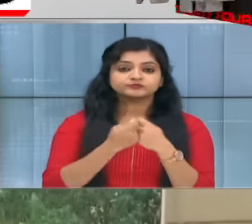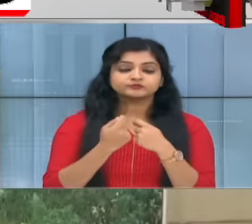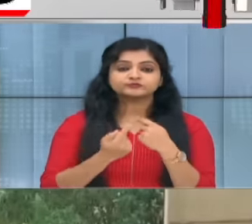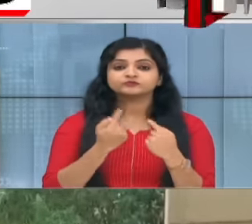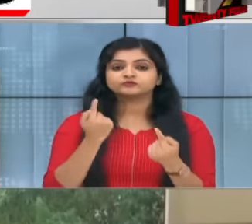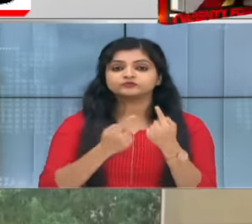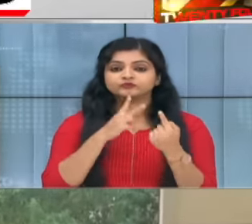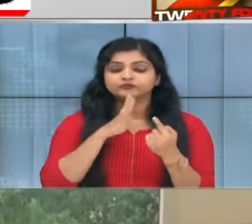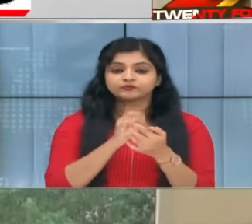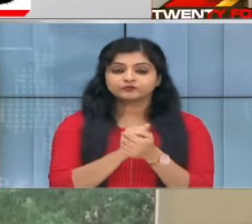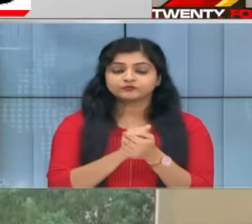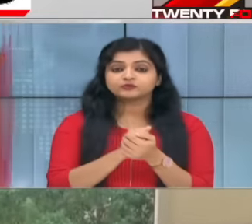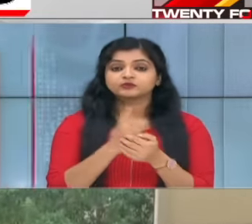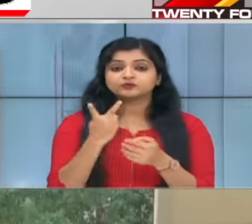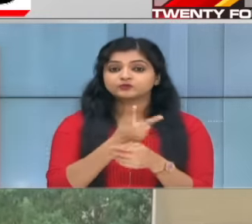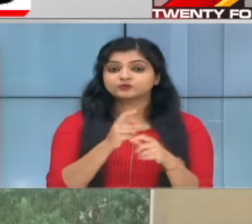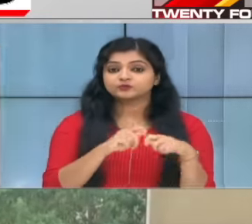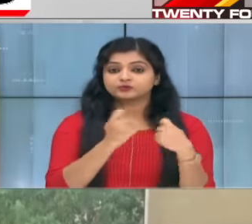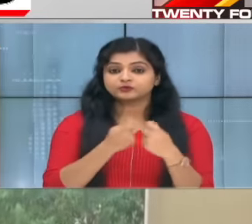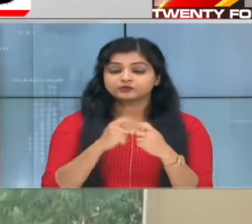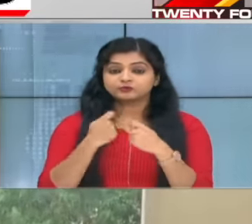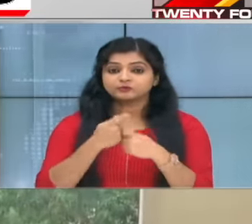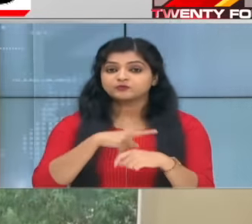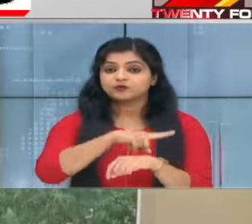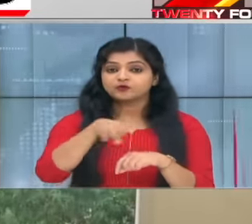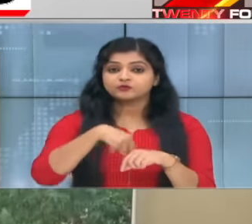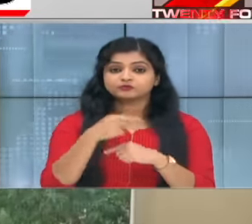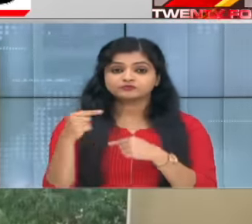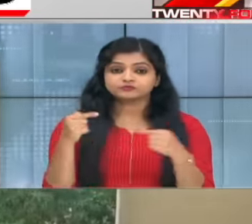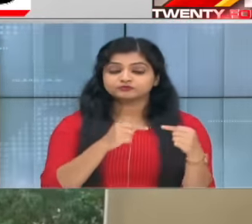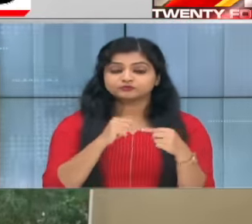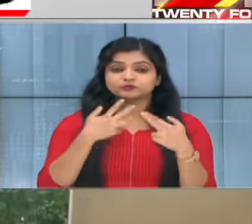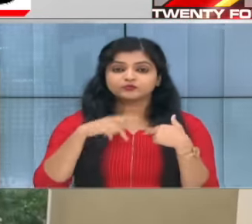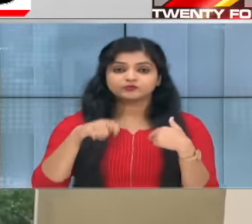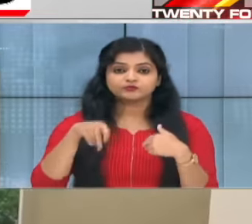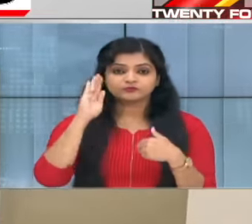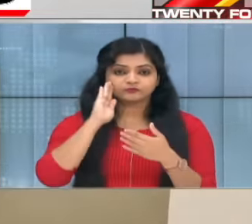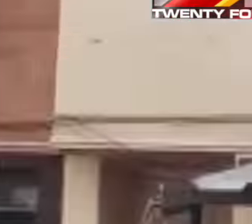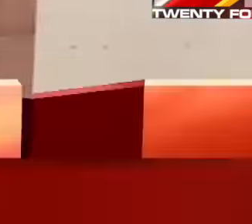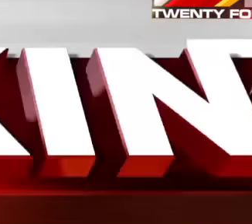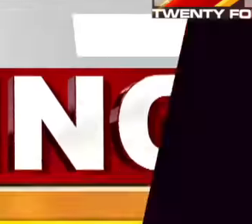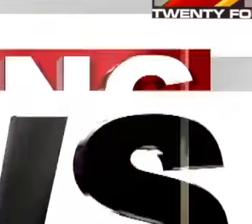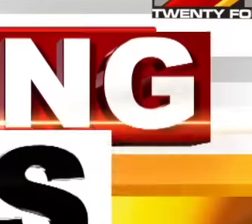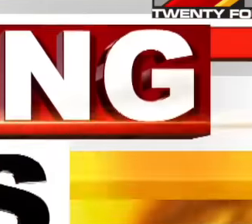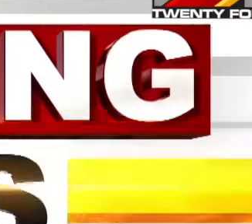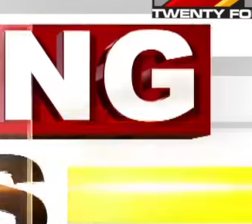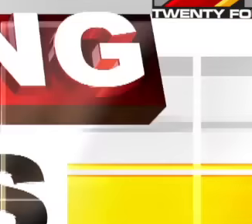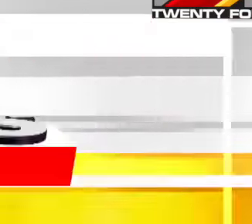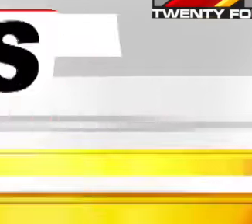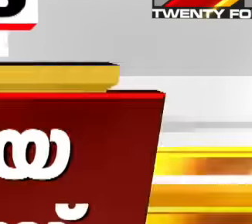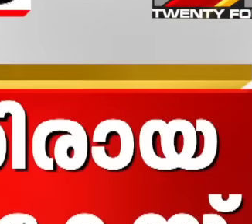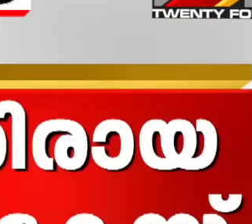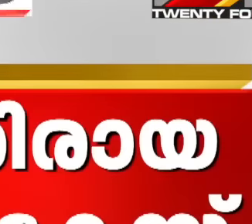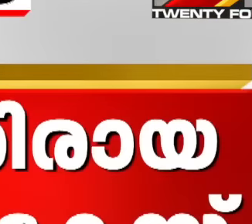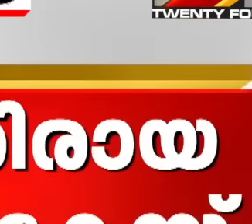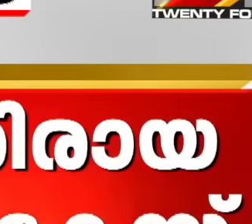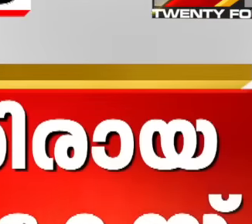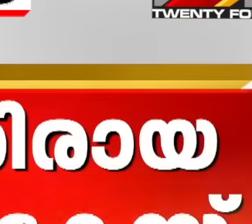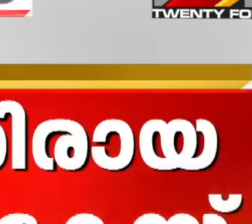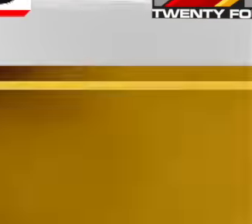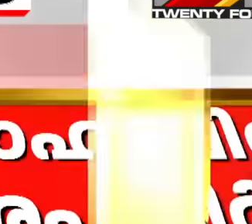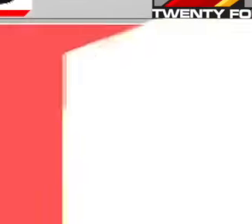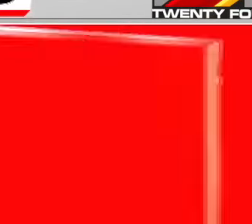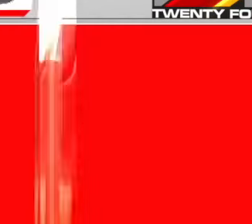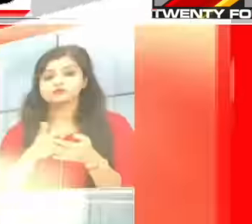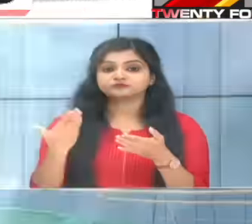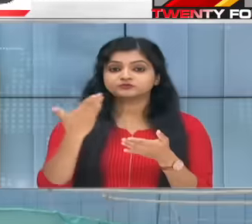വിഭാഗങ്ങളുടെയും വാദം മണിക്കൂറുകൾ നീണ്ട വാദം കോടതി കേട്ടു. അതിനുശേഷമാണ് 20-ാം തീയതിയിലേക്ക് ഇതുമായി ബന്ധപ്പെട്ട